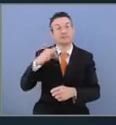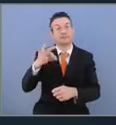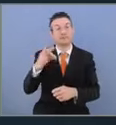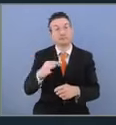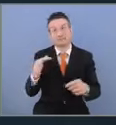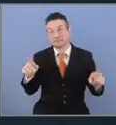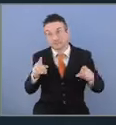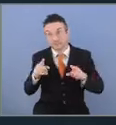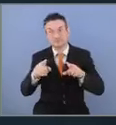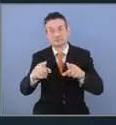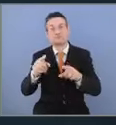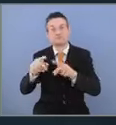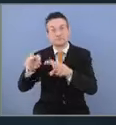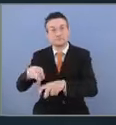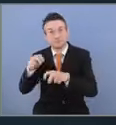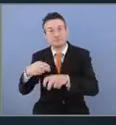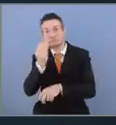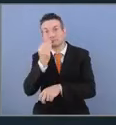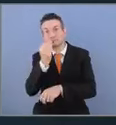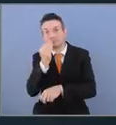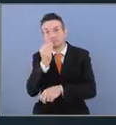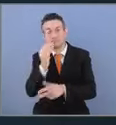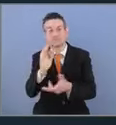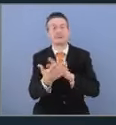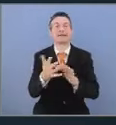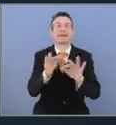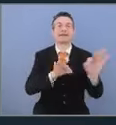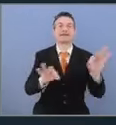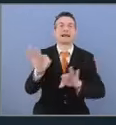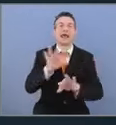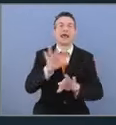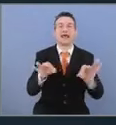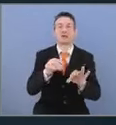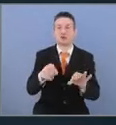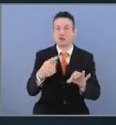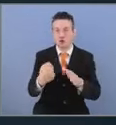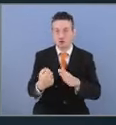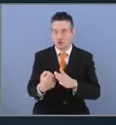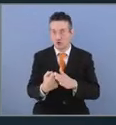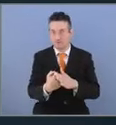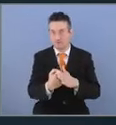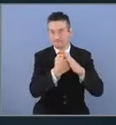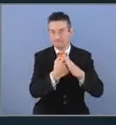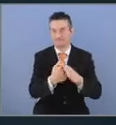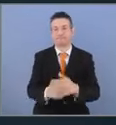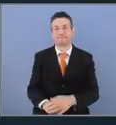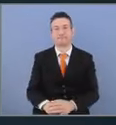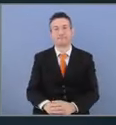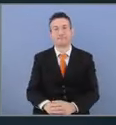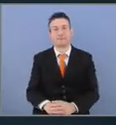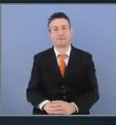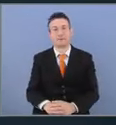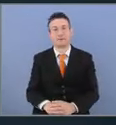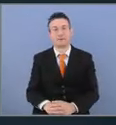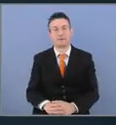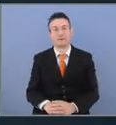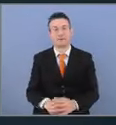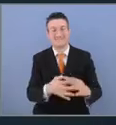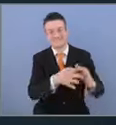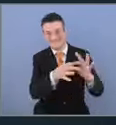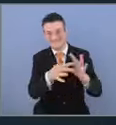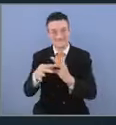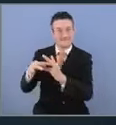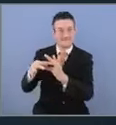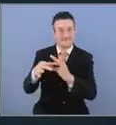rendere sempre più strategico questo collegamento, proprio per provare a costruire